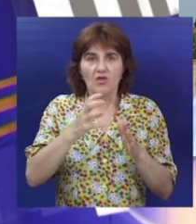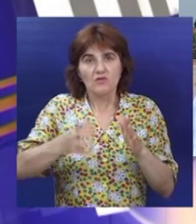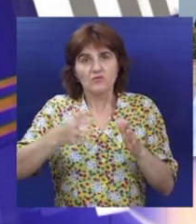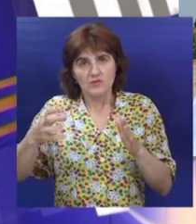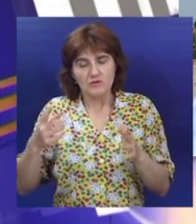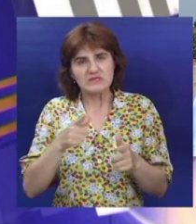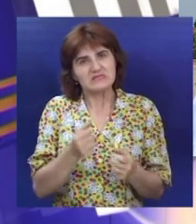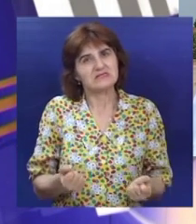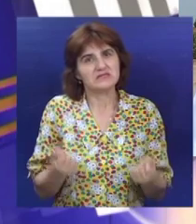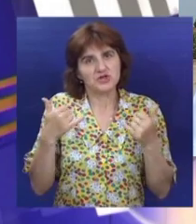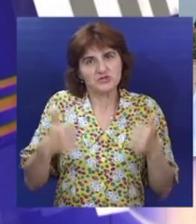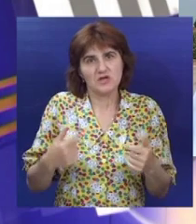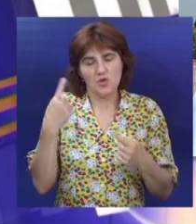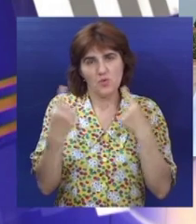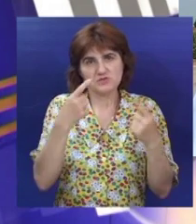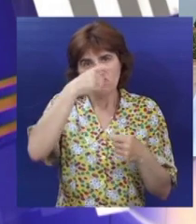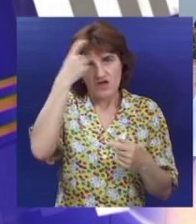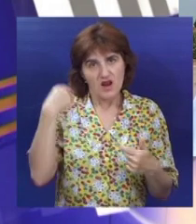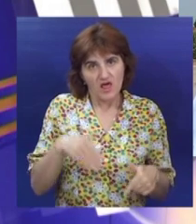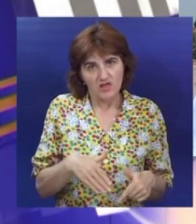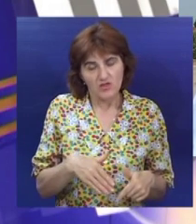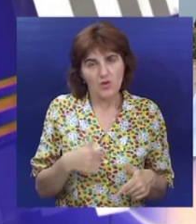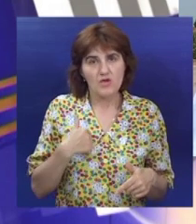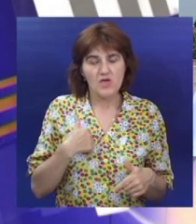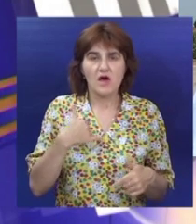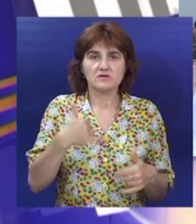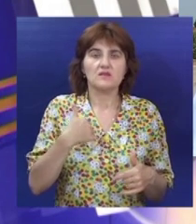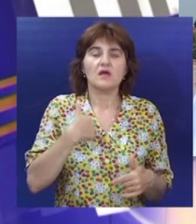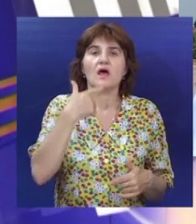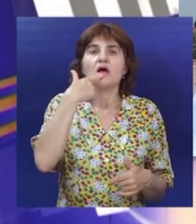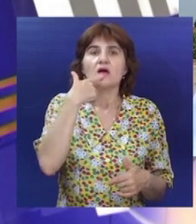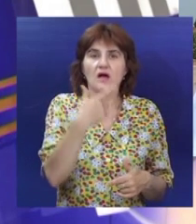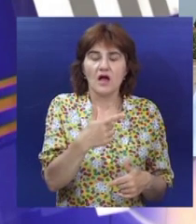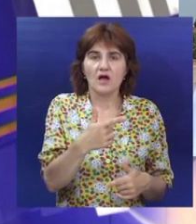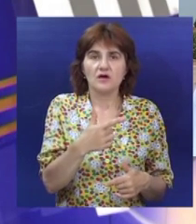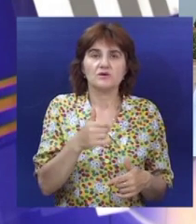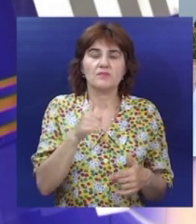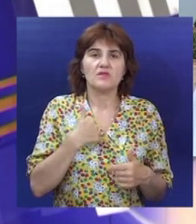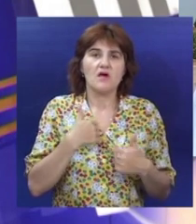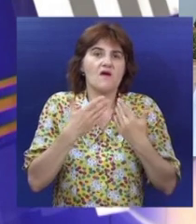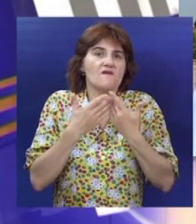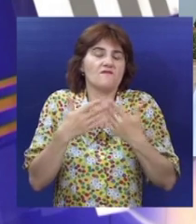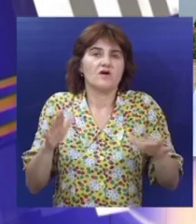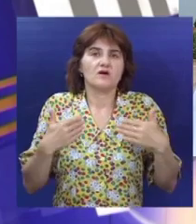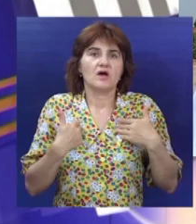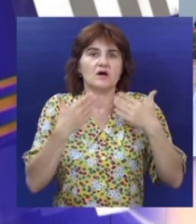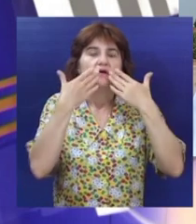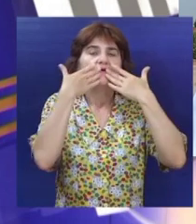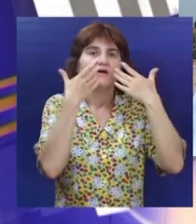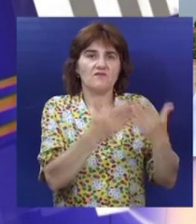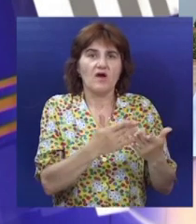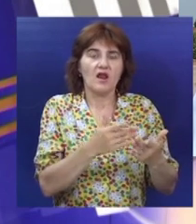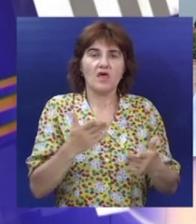su radili u veoma teškim vremenskim uslovima, ja opet kažem, koristim ovu priliku da iskažem jedan veliki